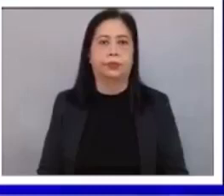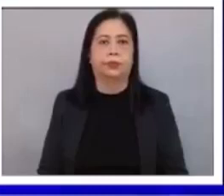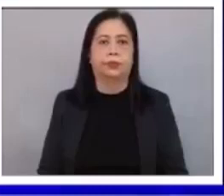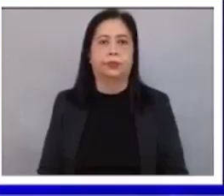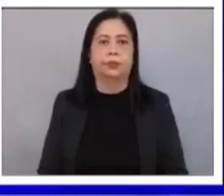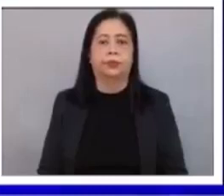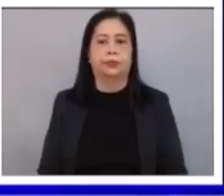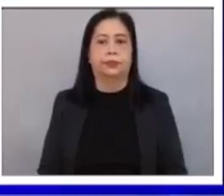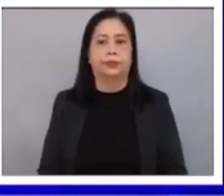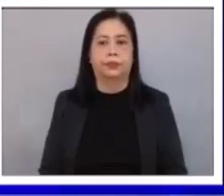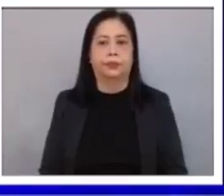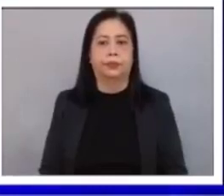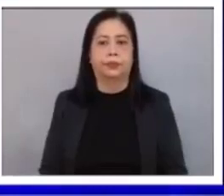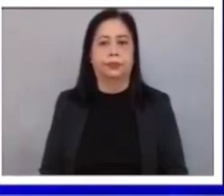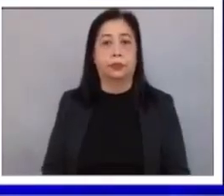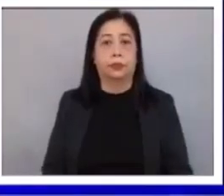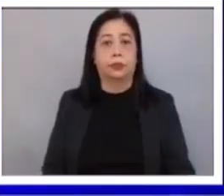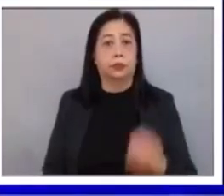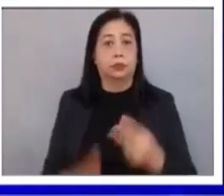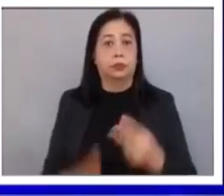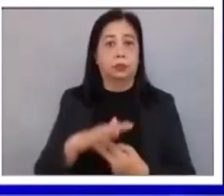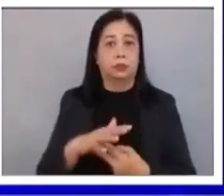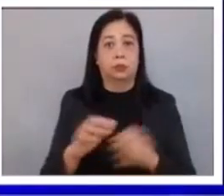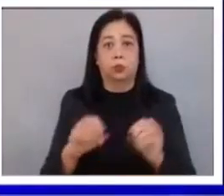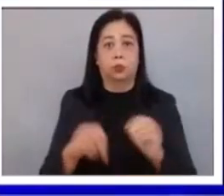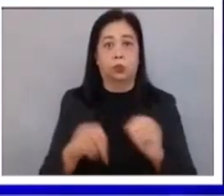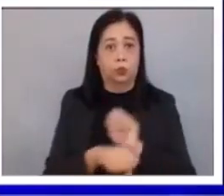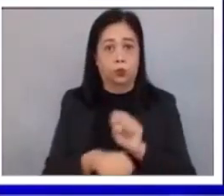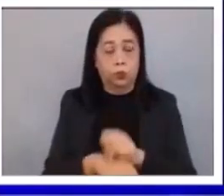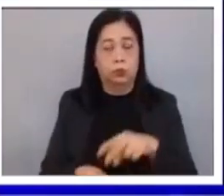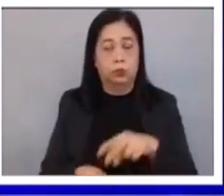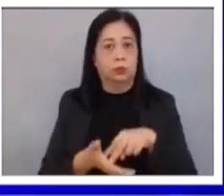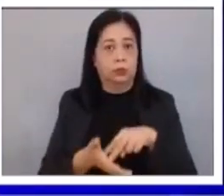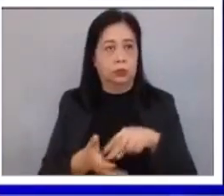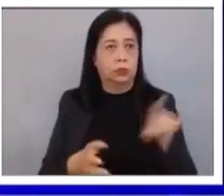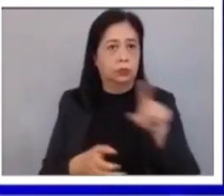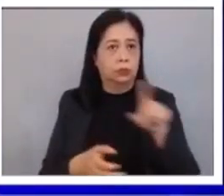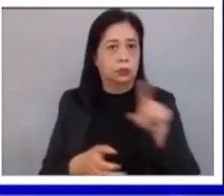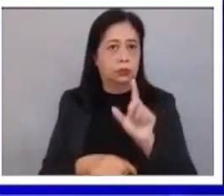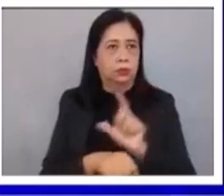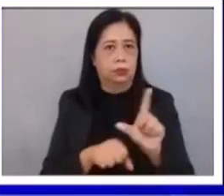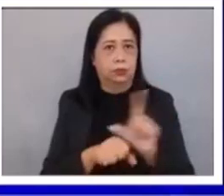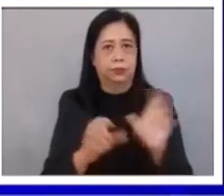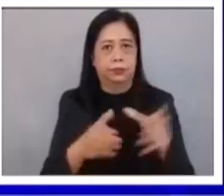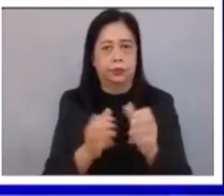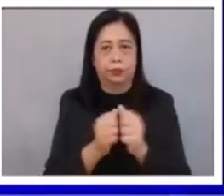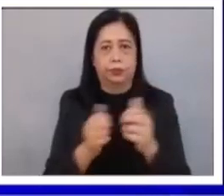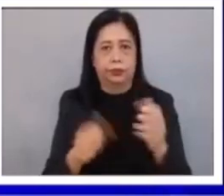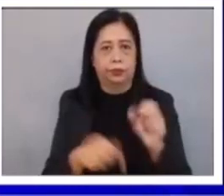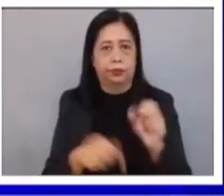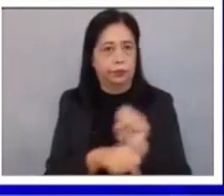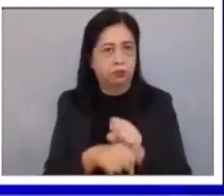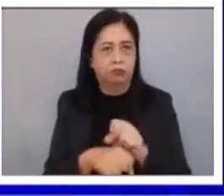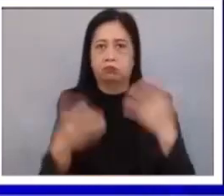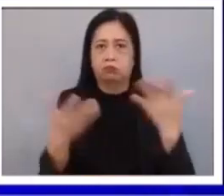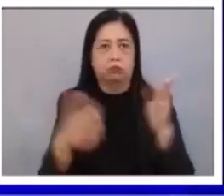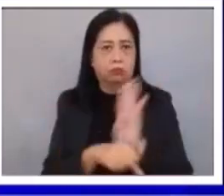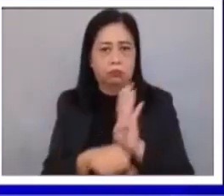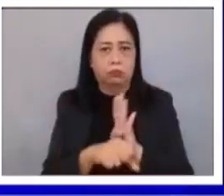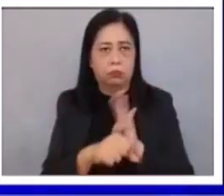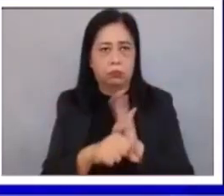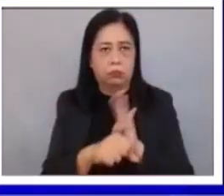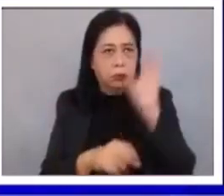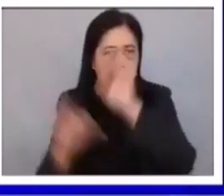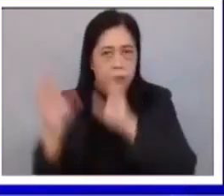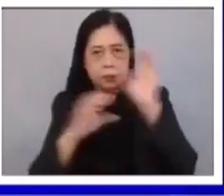Ang unemployed persons o bilang ng nasa labor force na walang trabaho o negosyo na naghahanap at